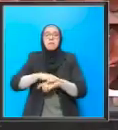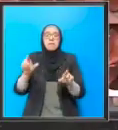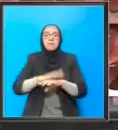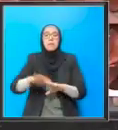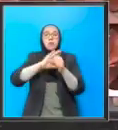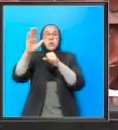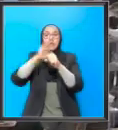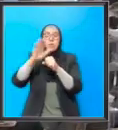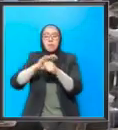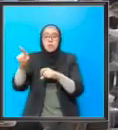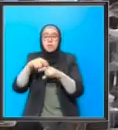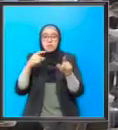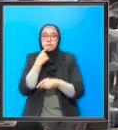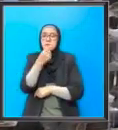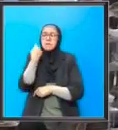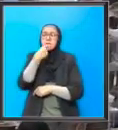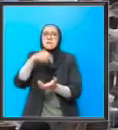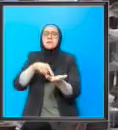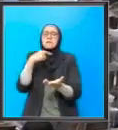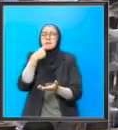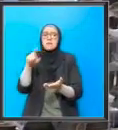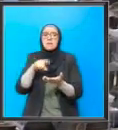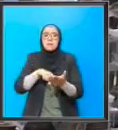penjelasan dari pada Tuhan